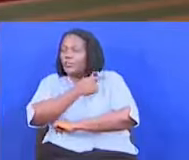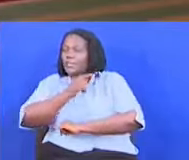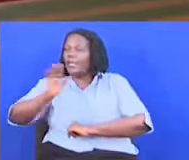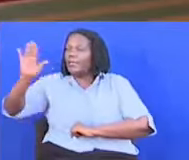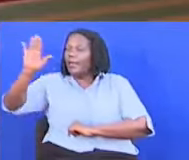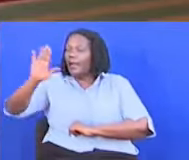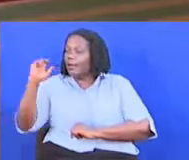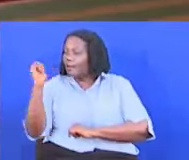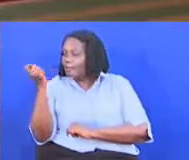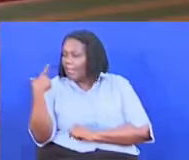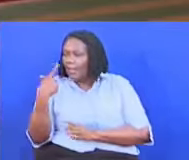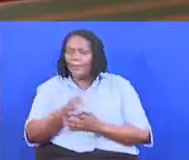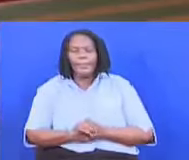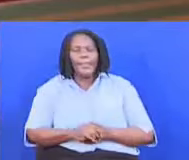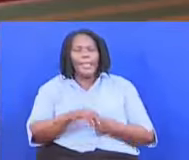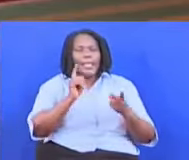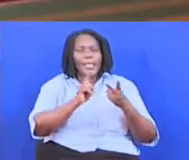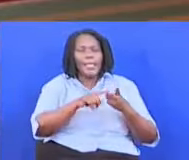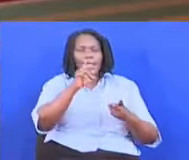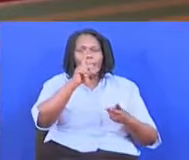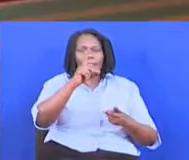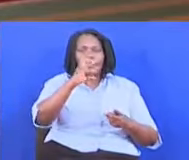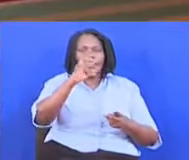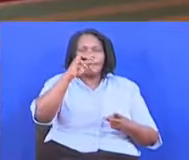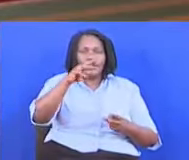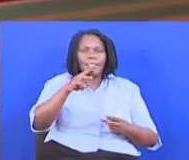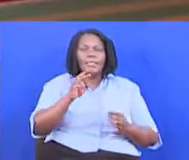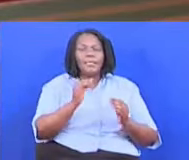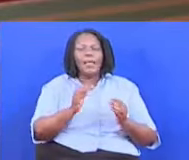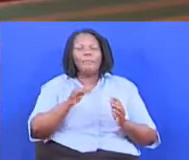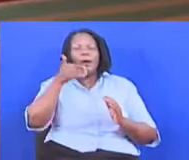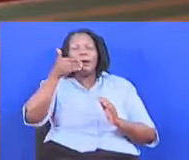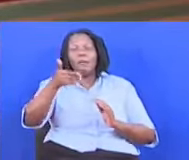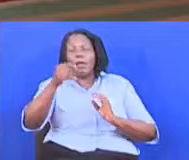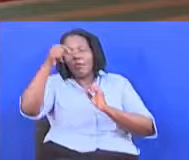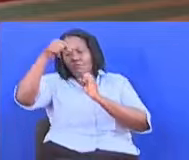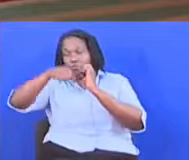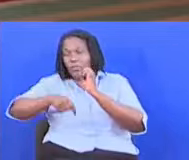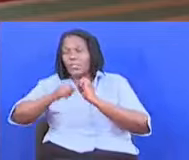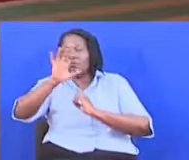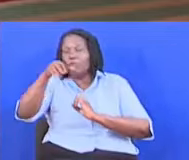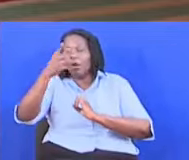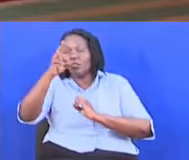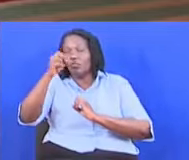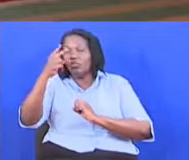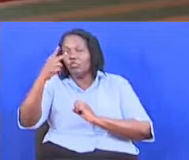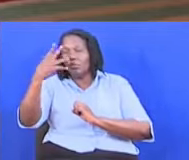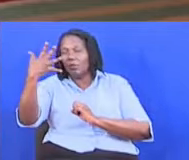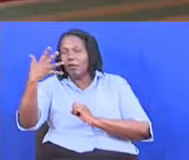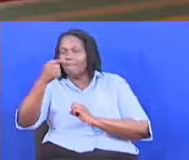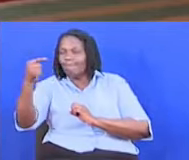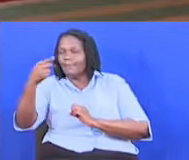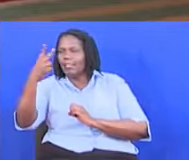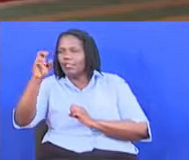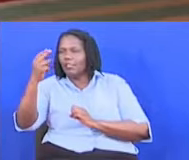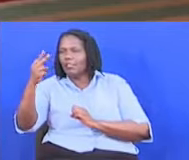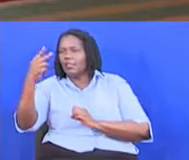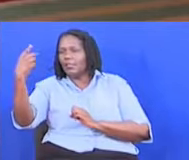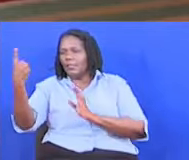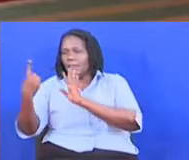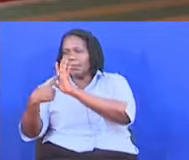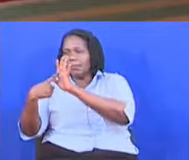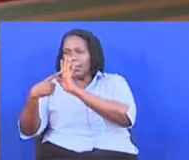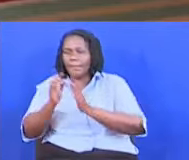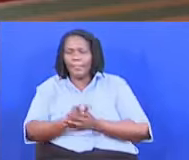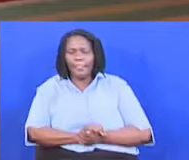pia tukamilishe KSMC, na watu wa kusini tutakuja kwenu kwenye bajeti ya 25-26. Swali lako